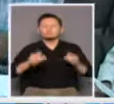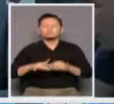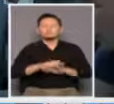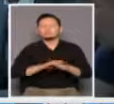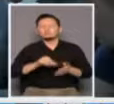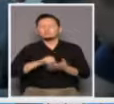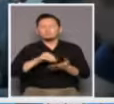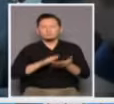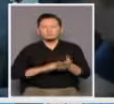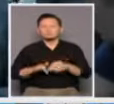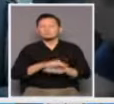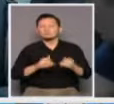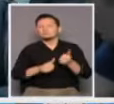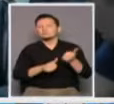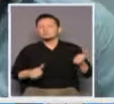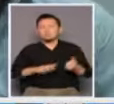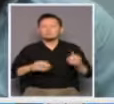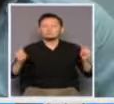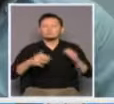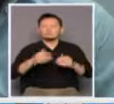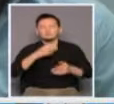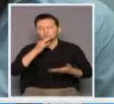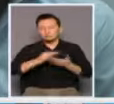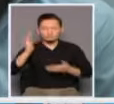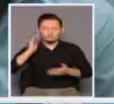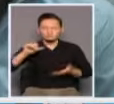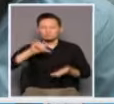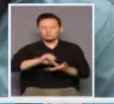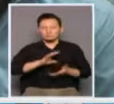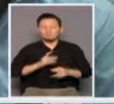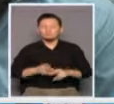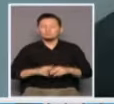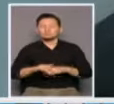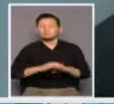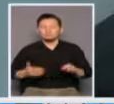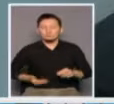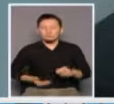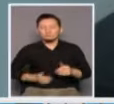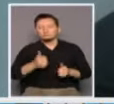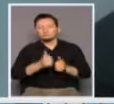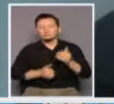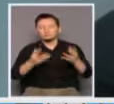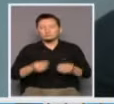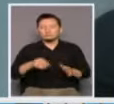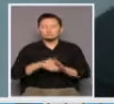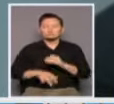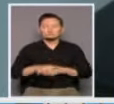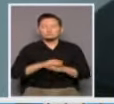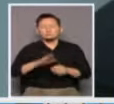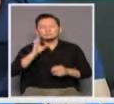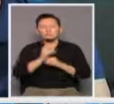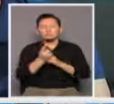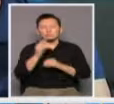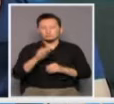атқарушы орган халық қалаулары жауапты мекеме өкілдері қатысты. Қазір қала тұрғындары күніне 11 мың кубқа жуық суды тұтынып